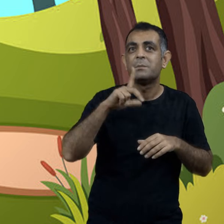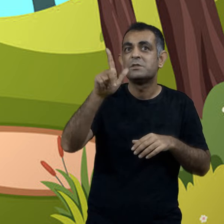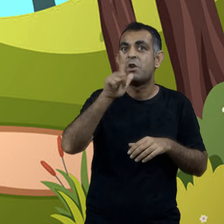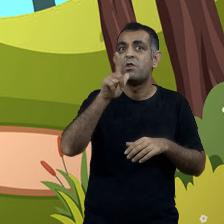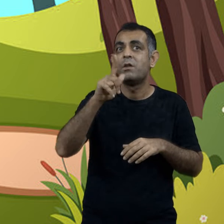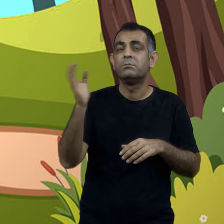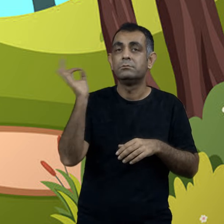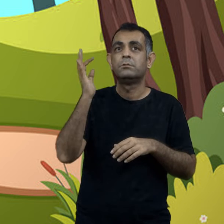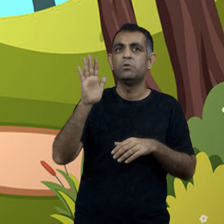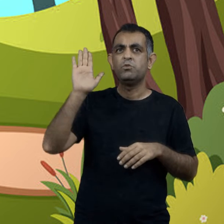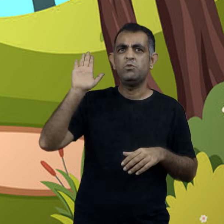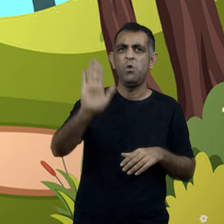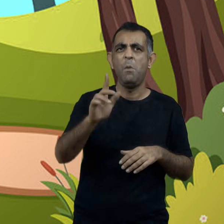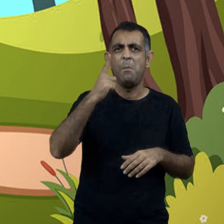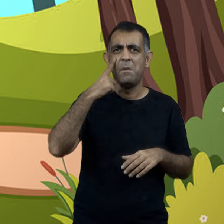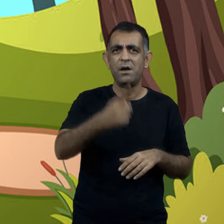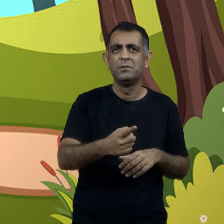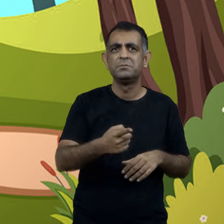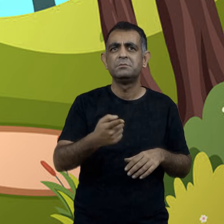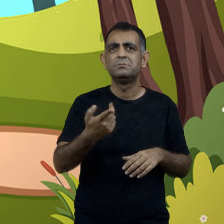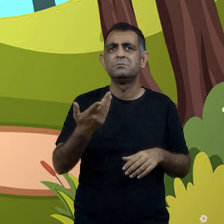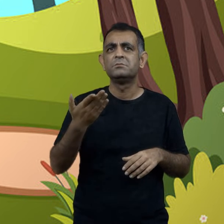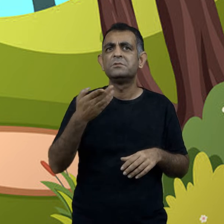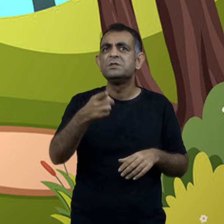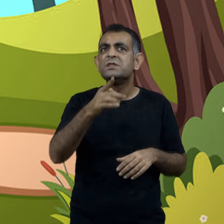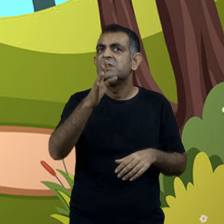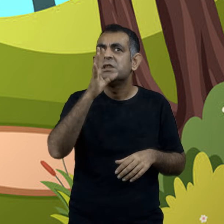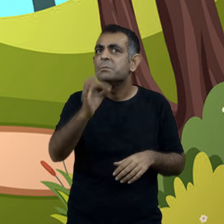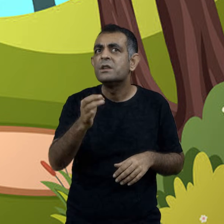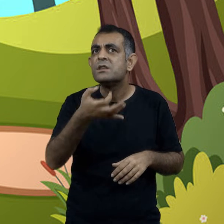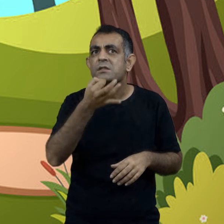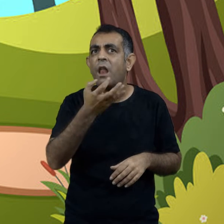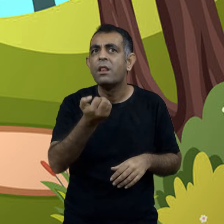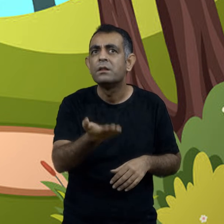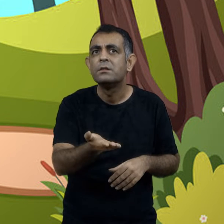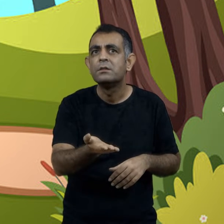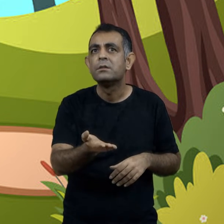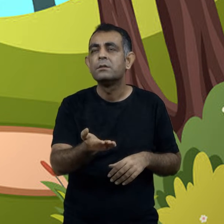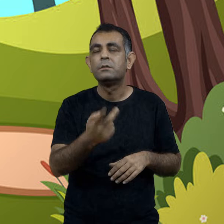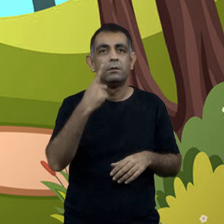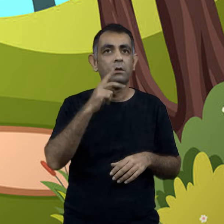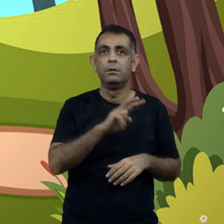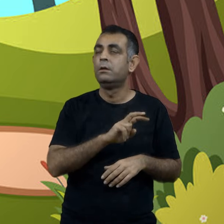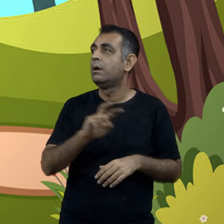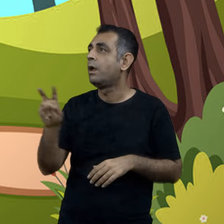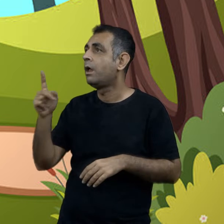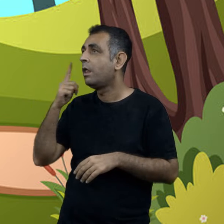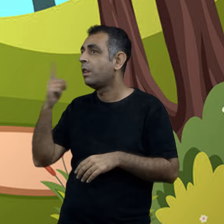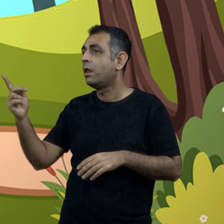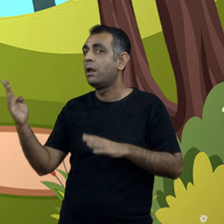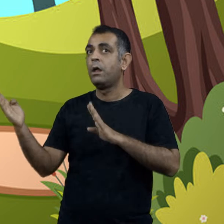ses duydular. Durun bakalım. Siz kimden izin aldınız?